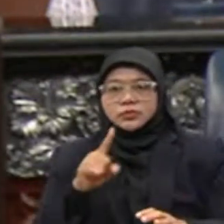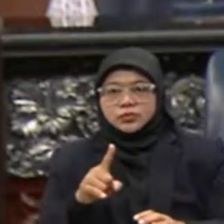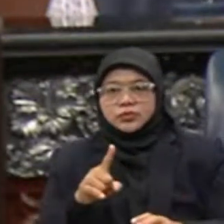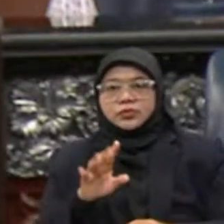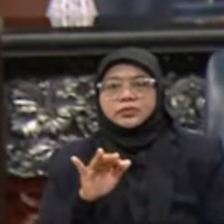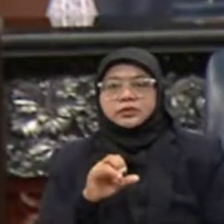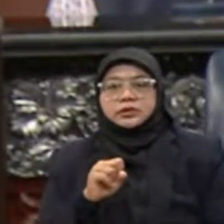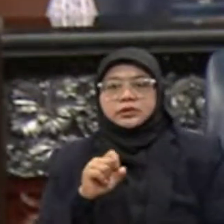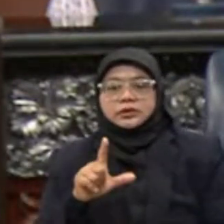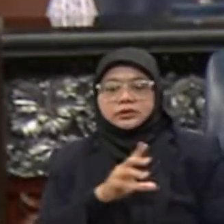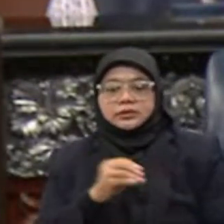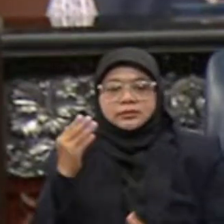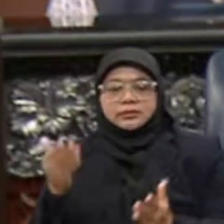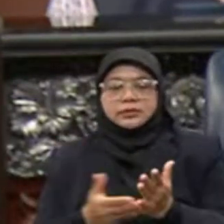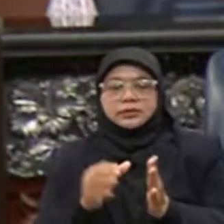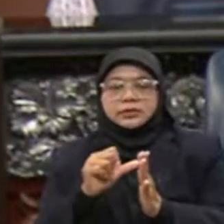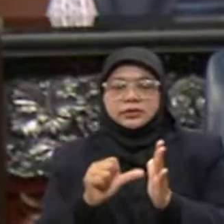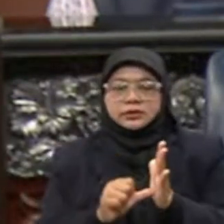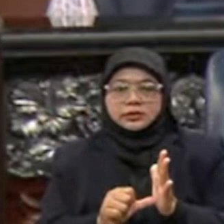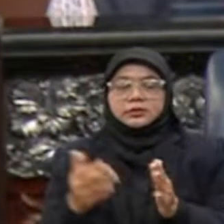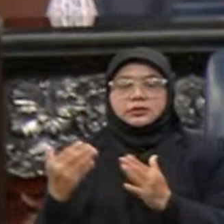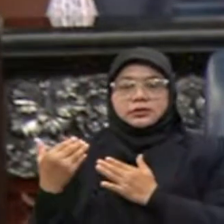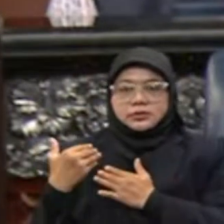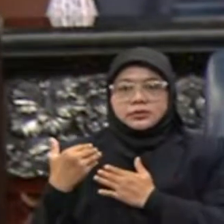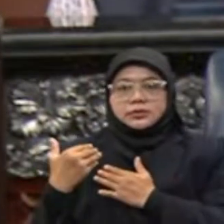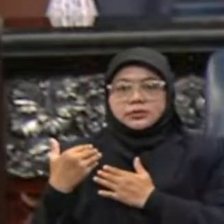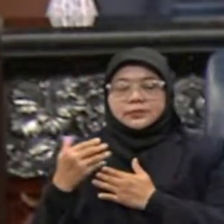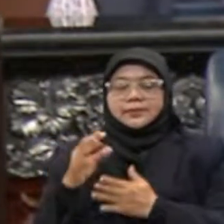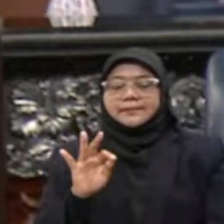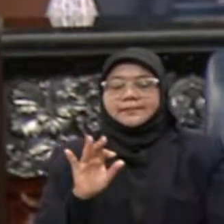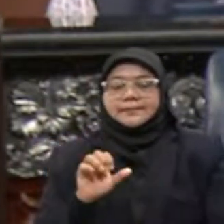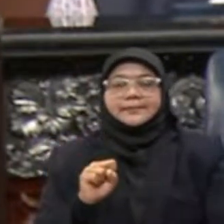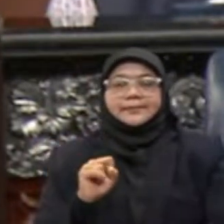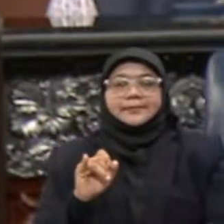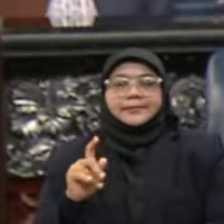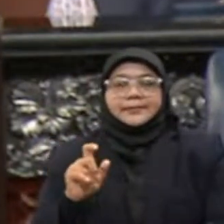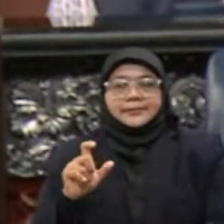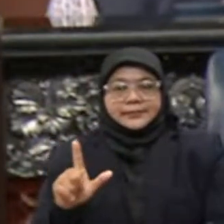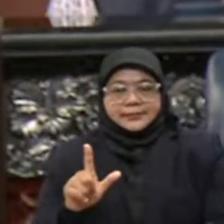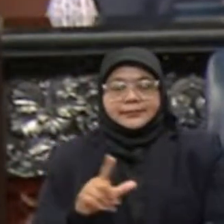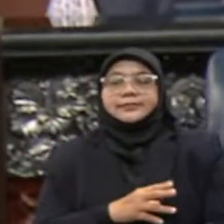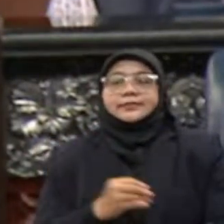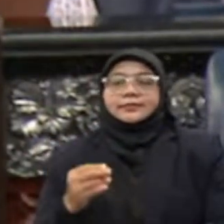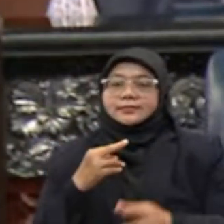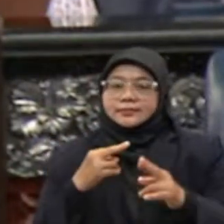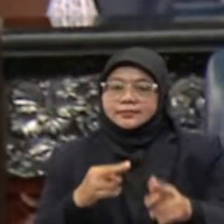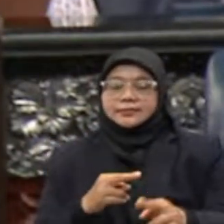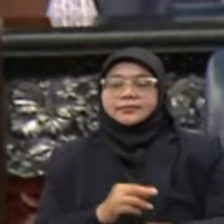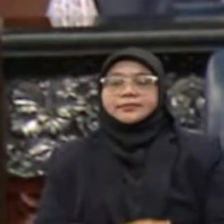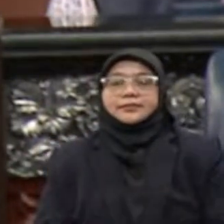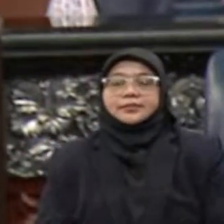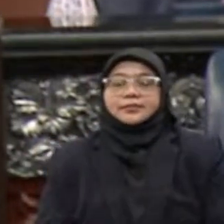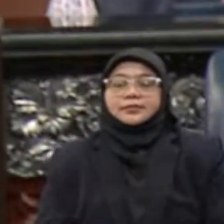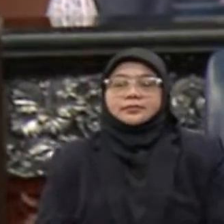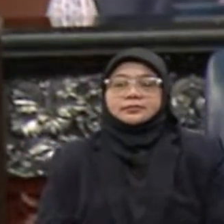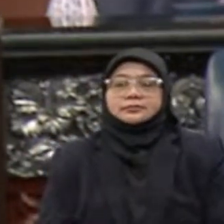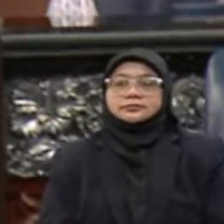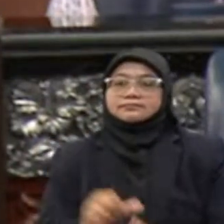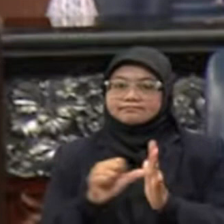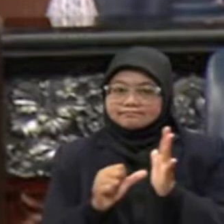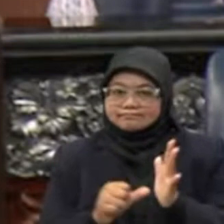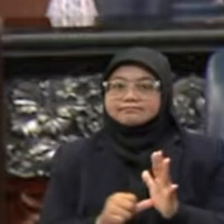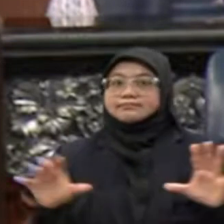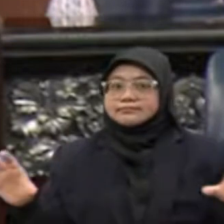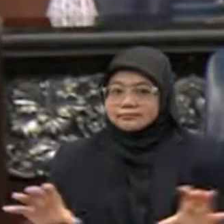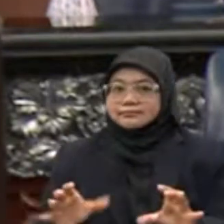fiskal termasuk memperkenalkan akta tanggung jawab fiskal fiskal responsibility X dengan izin fakta yang